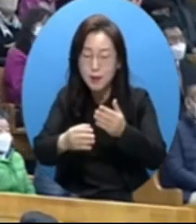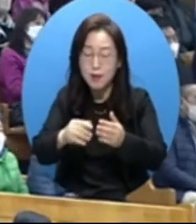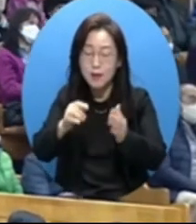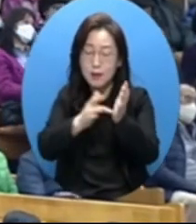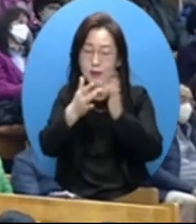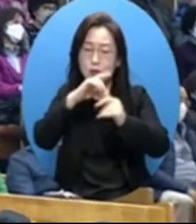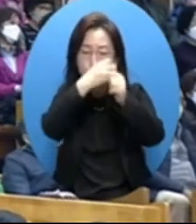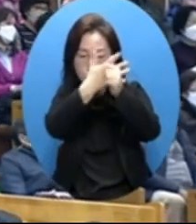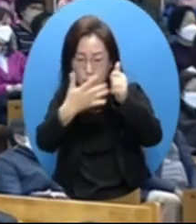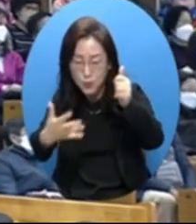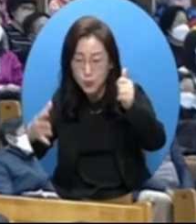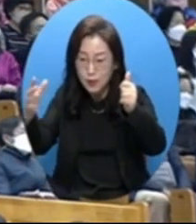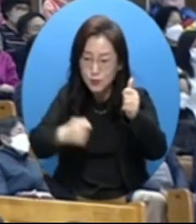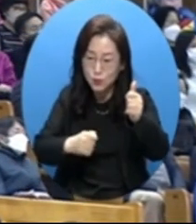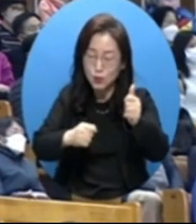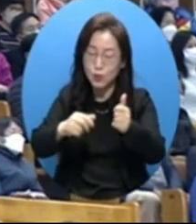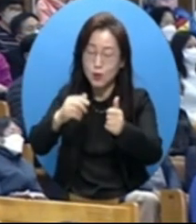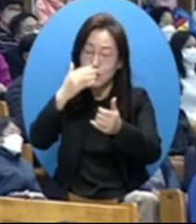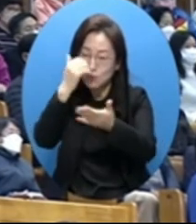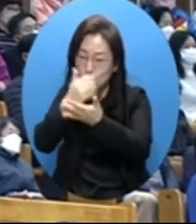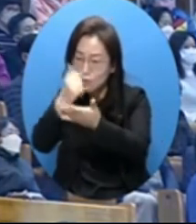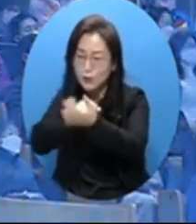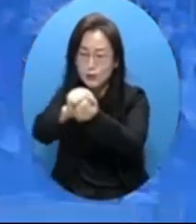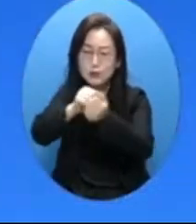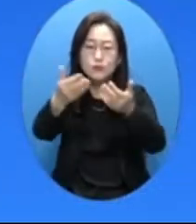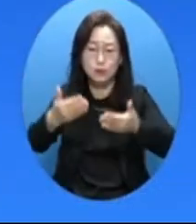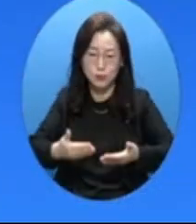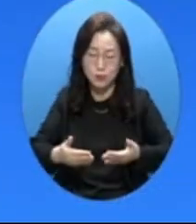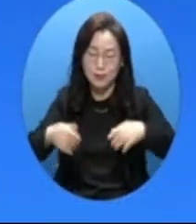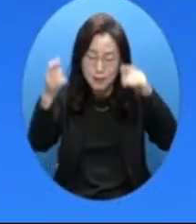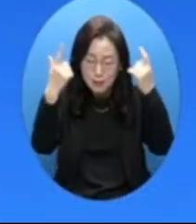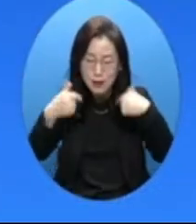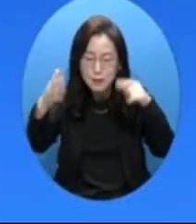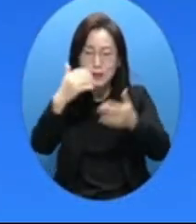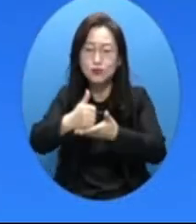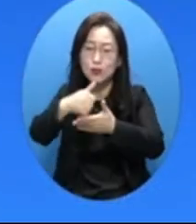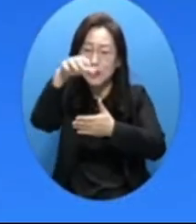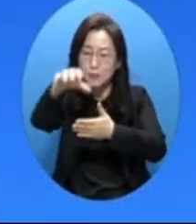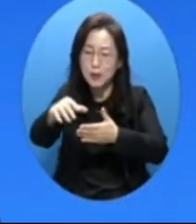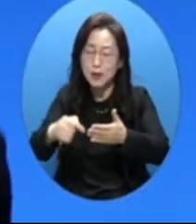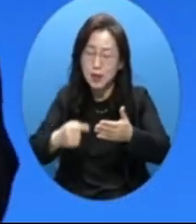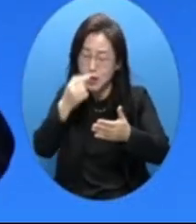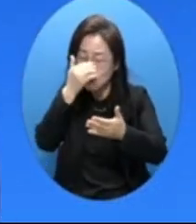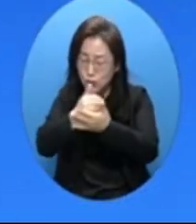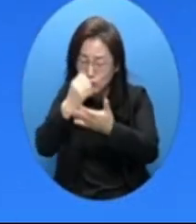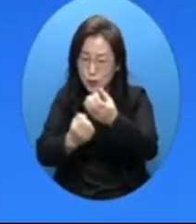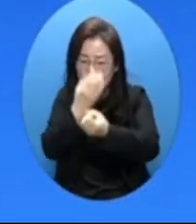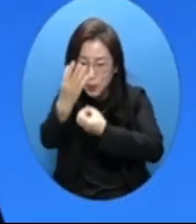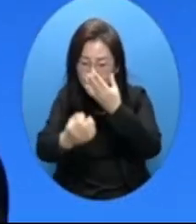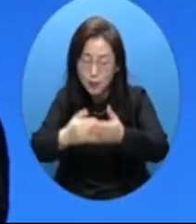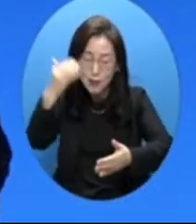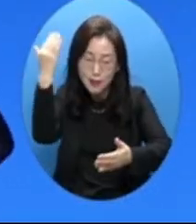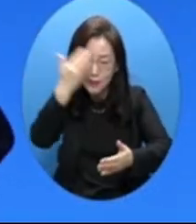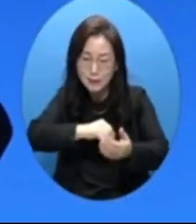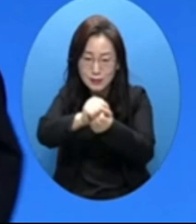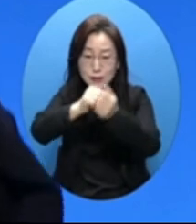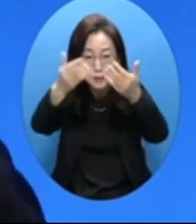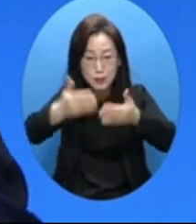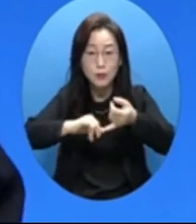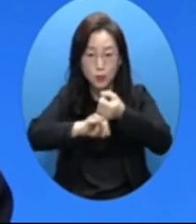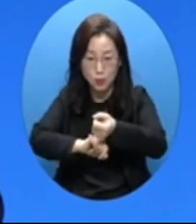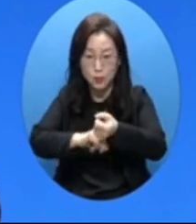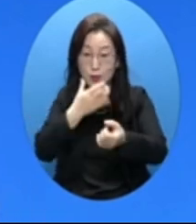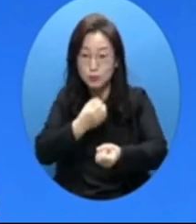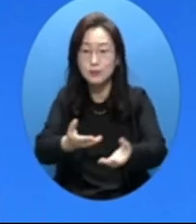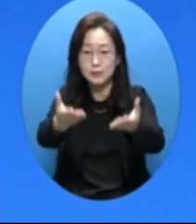우리의 문제가 스승을 받게 되는 것입니다 날마다 주 앞에 우리의 죄를 회개하고 제보일러 재산 받는 여러분 되기를 주님의 이름으로